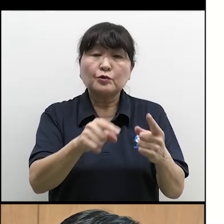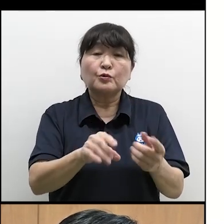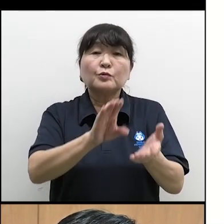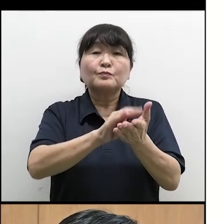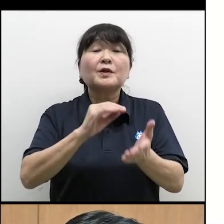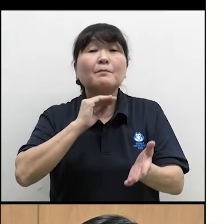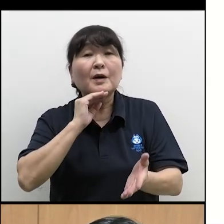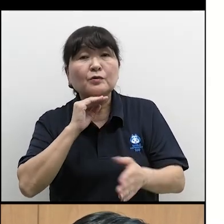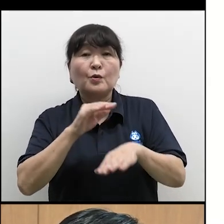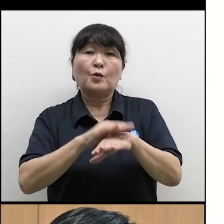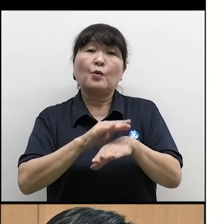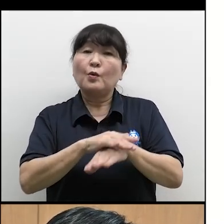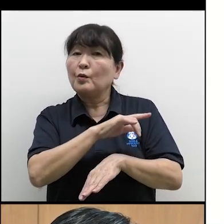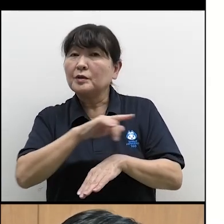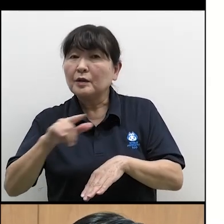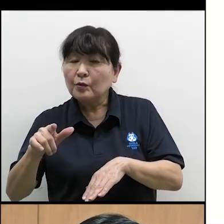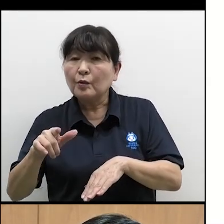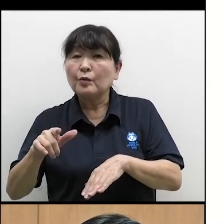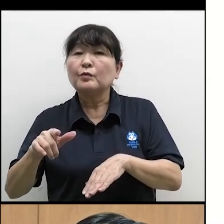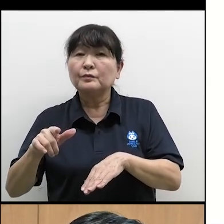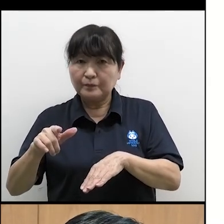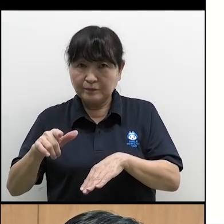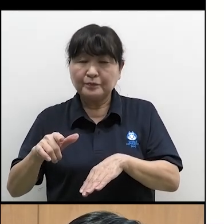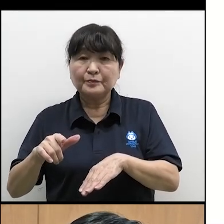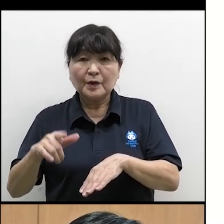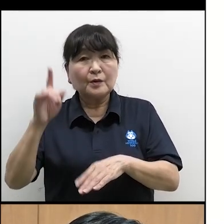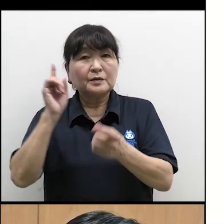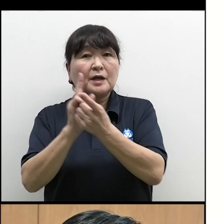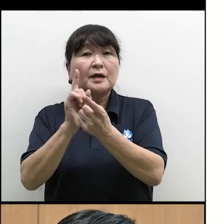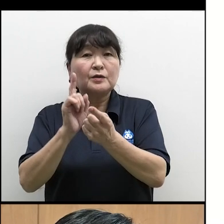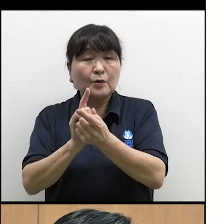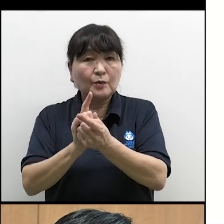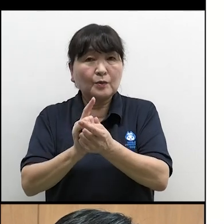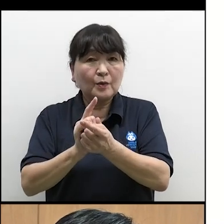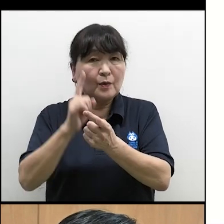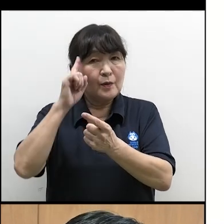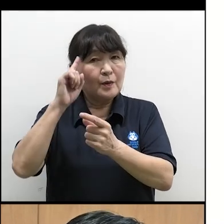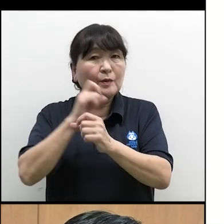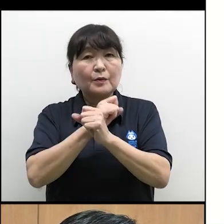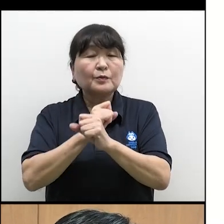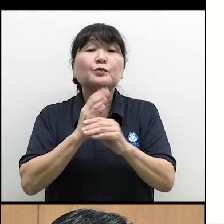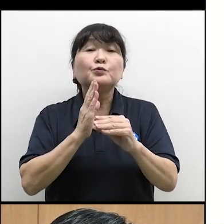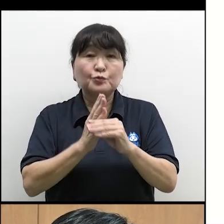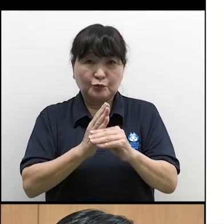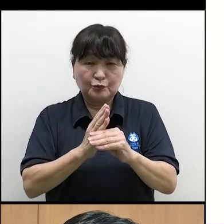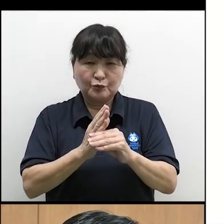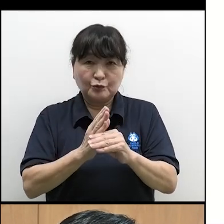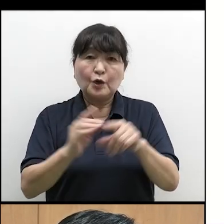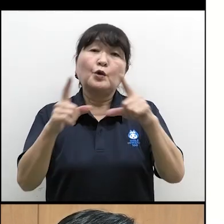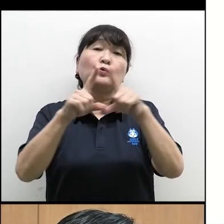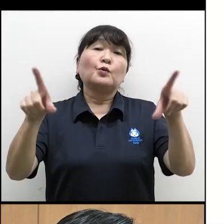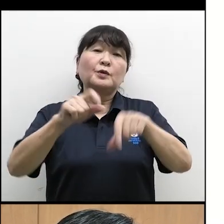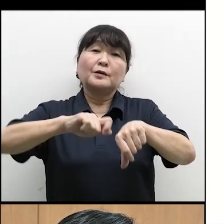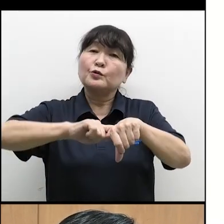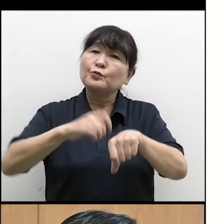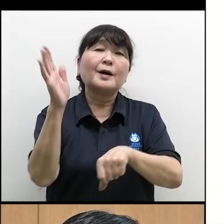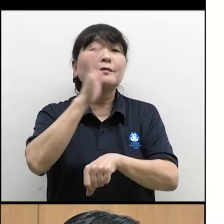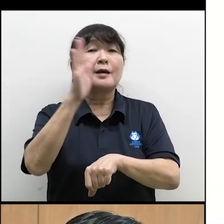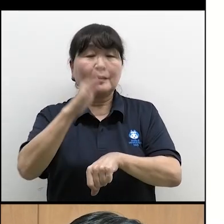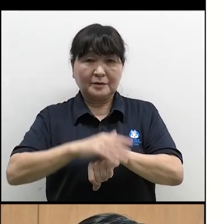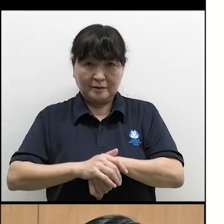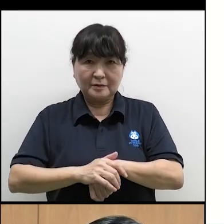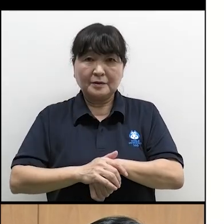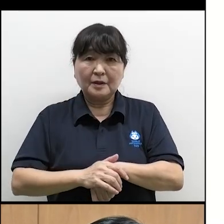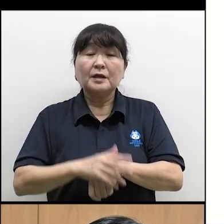度自分の時間をそこで過ごしていただくと。もちろんこれらの取り組みは強制はできませんけれども、市民の皆さん